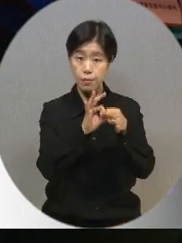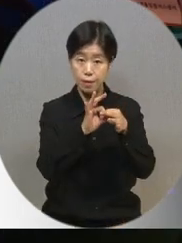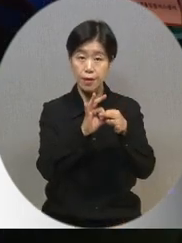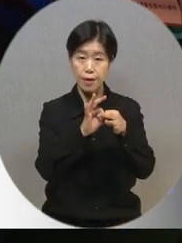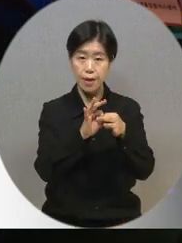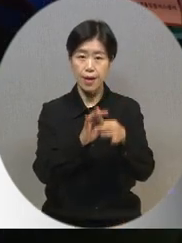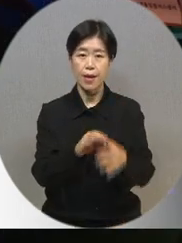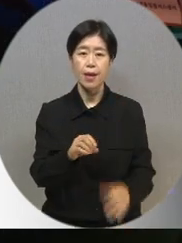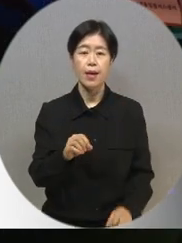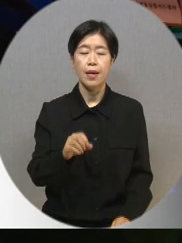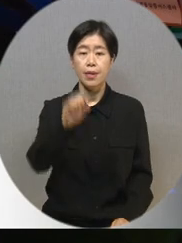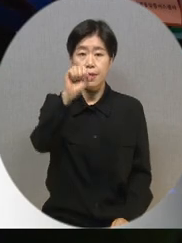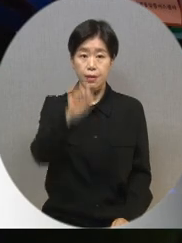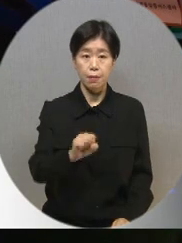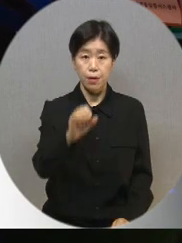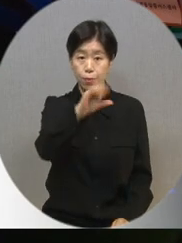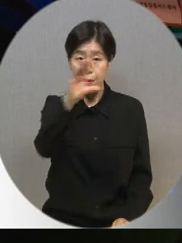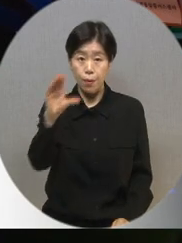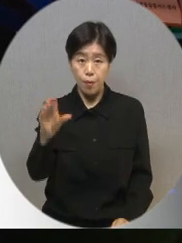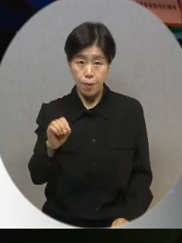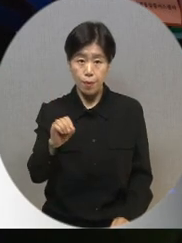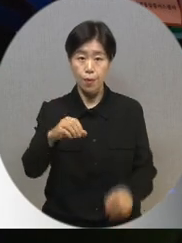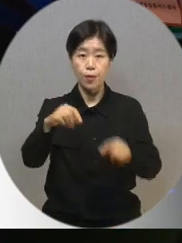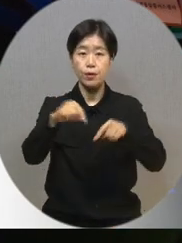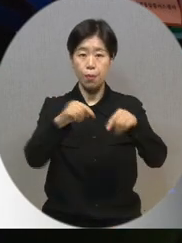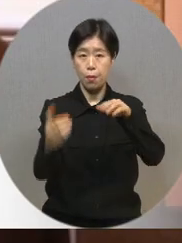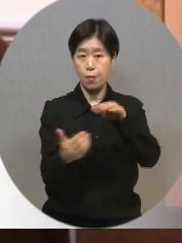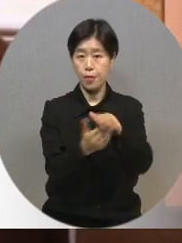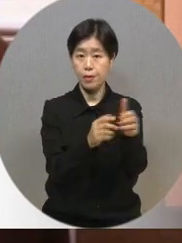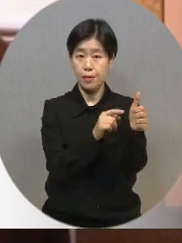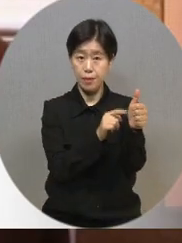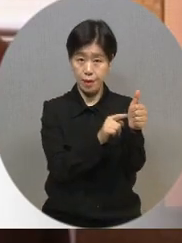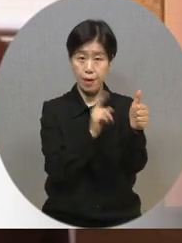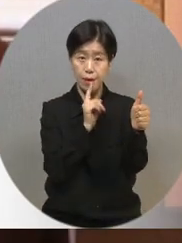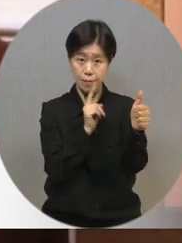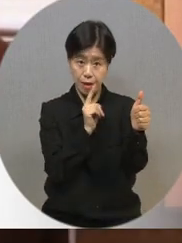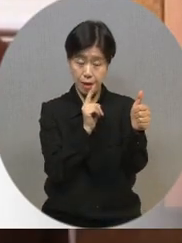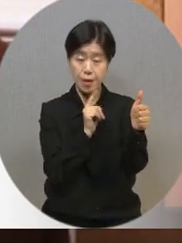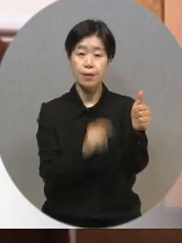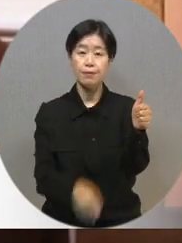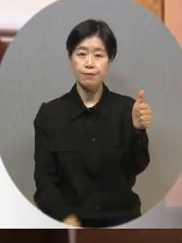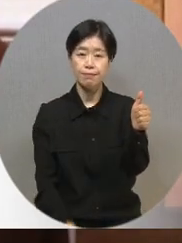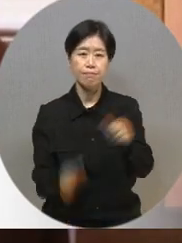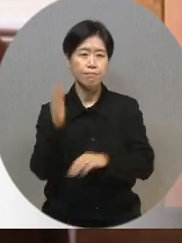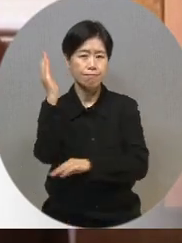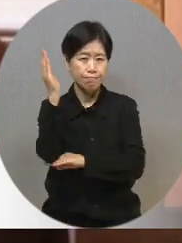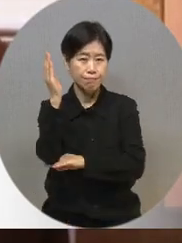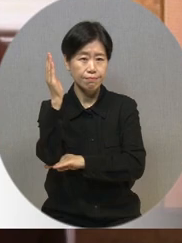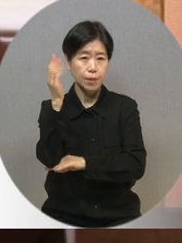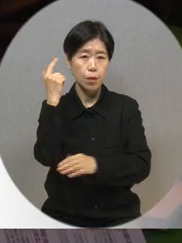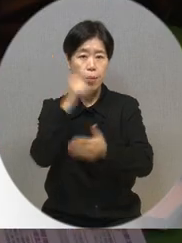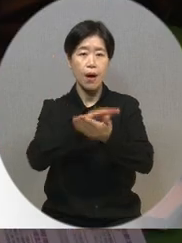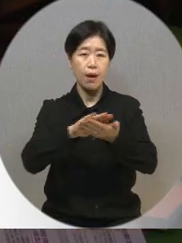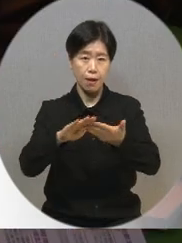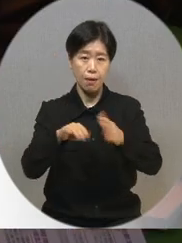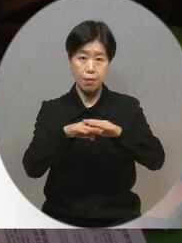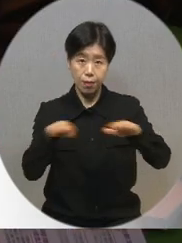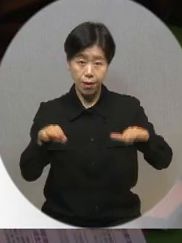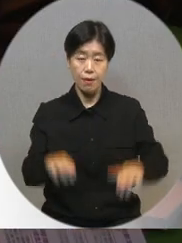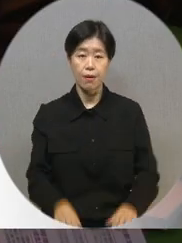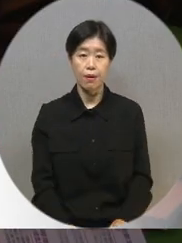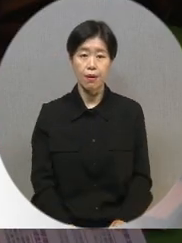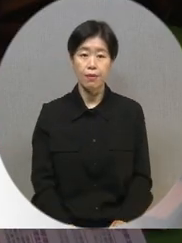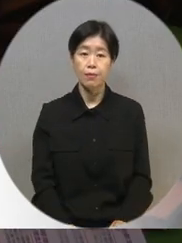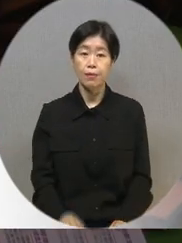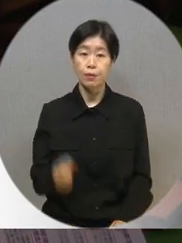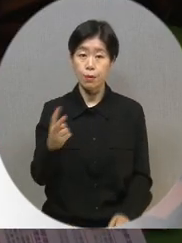자넷 잡슨 남아공 투투재단 최고 경영자의 데스몬드 투투 대주교의 화해와 평화와